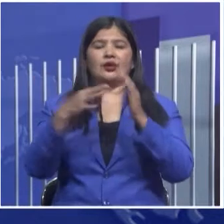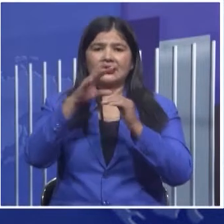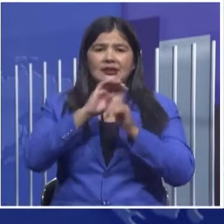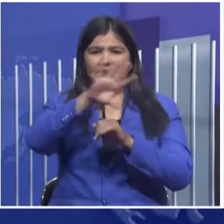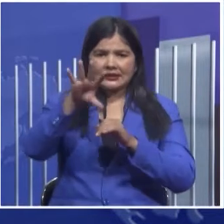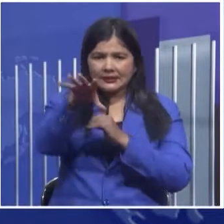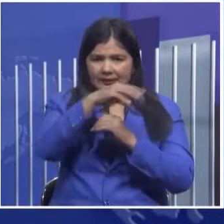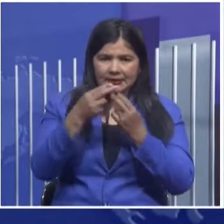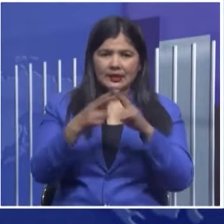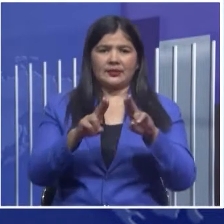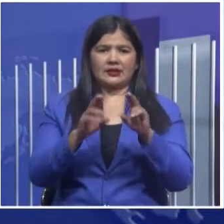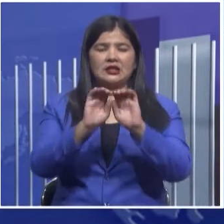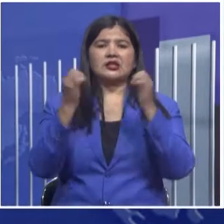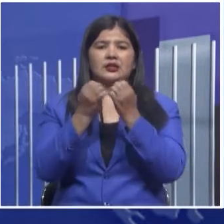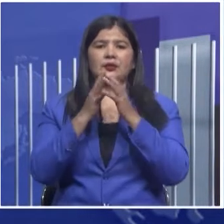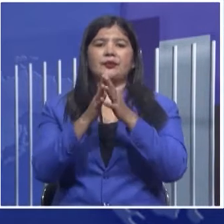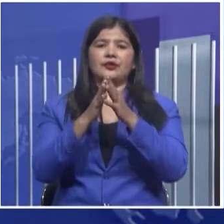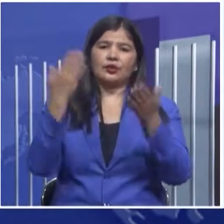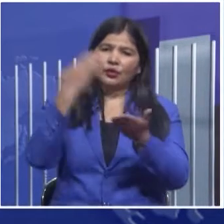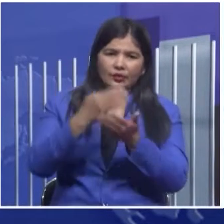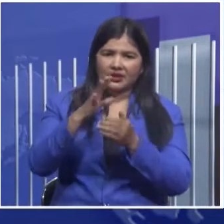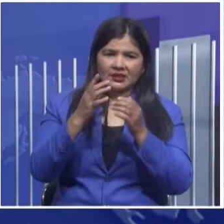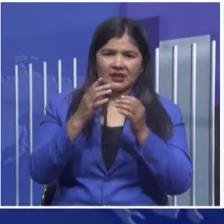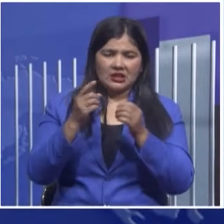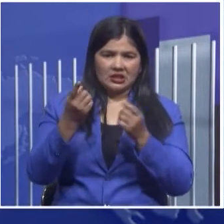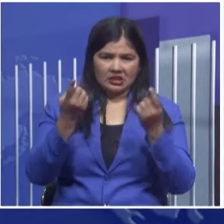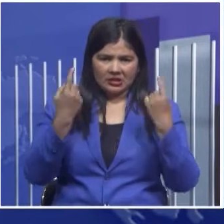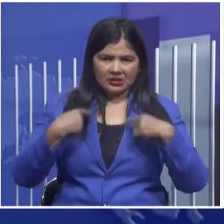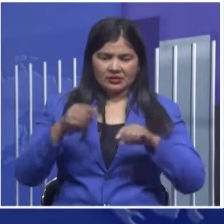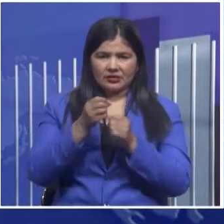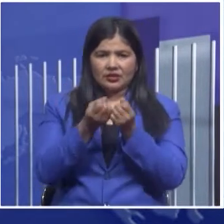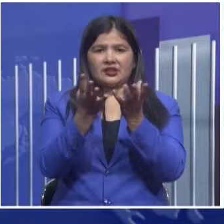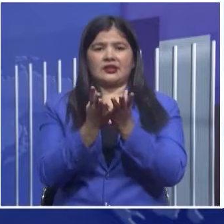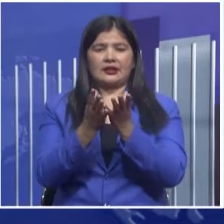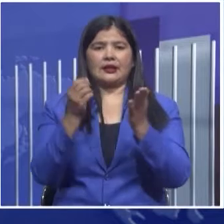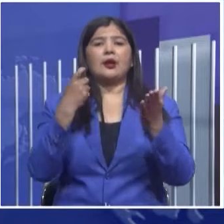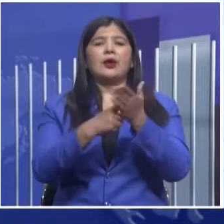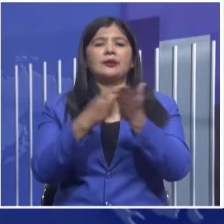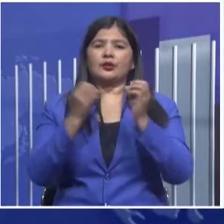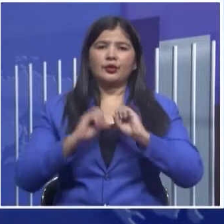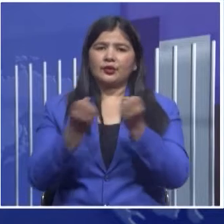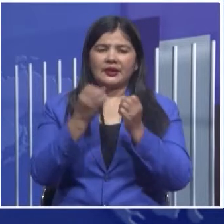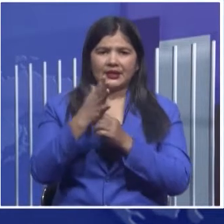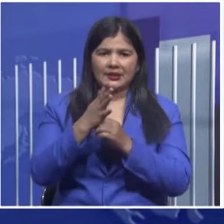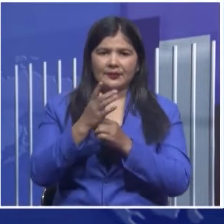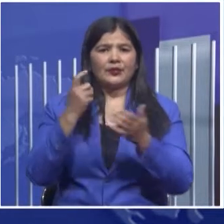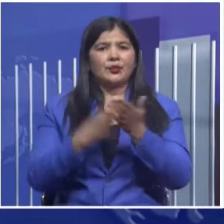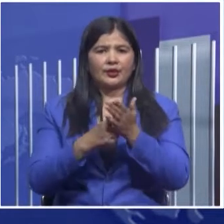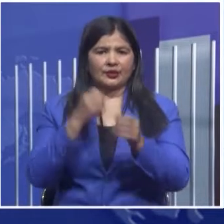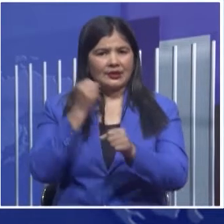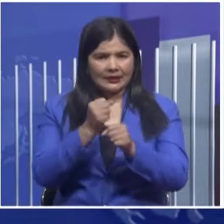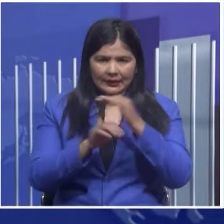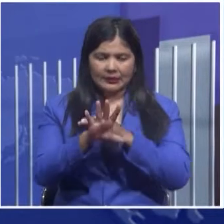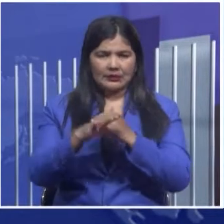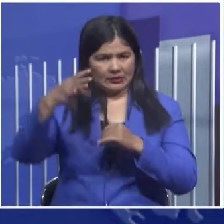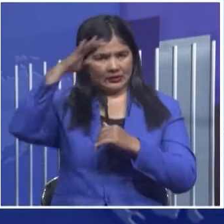क्षेत्रमा भीडभाड रोकिएको छैन भने जनस्वास्थ्यका मापदण्डहरू पालना भइरहेका छैनन्। आज हामीले मापदण्ड कार्यान्वयन गर्न